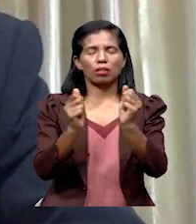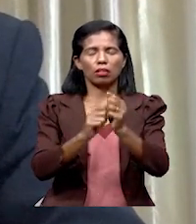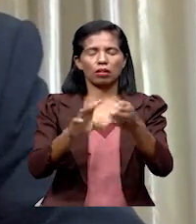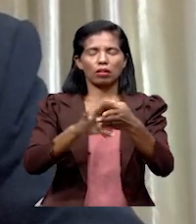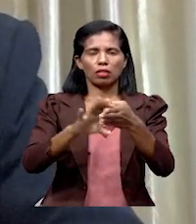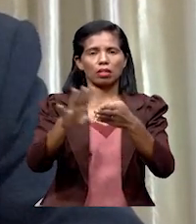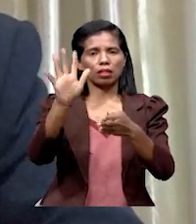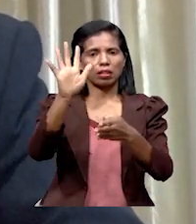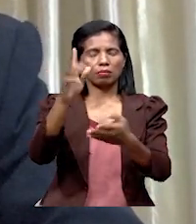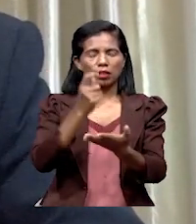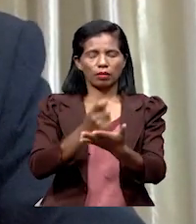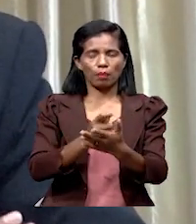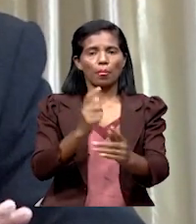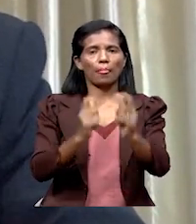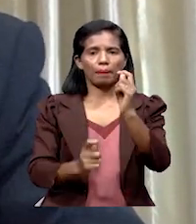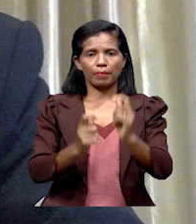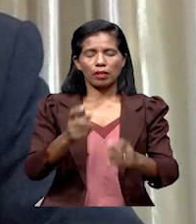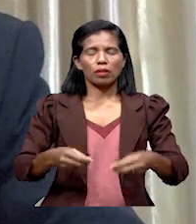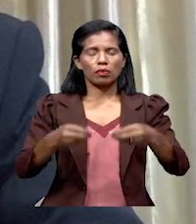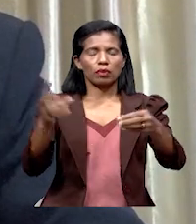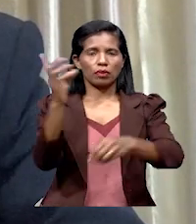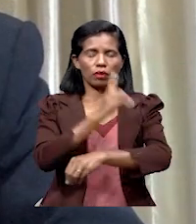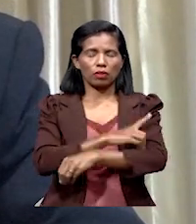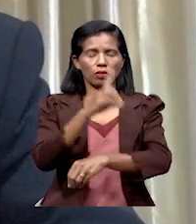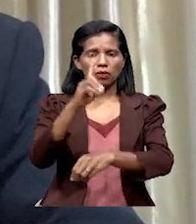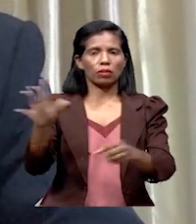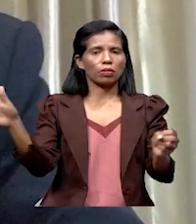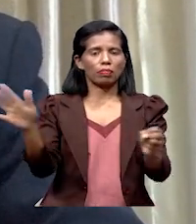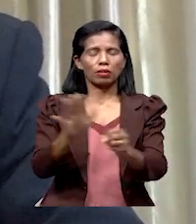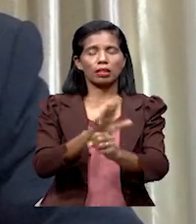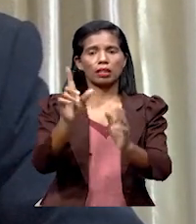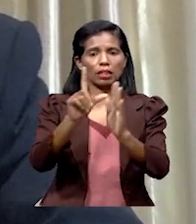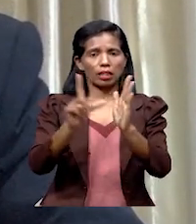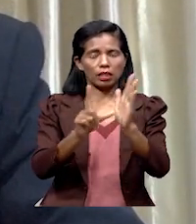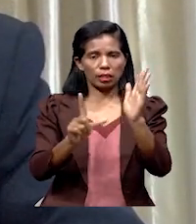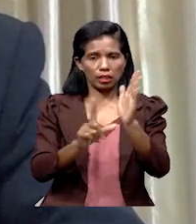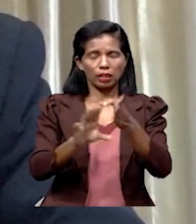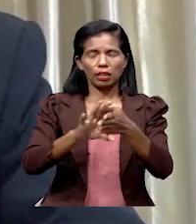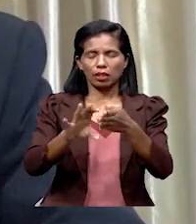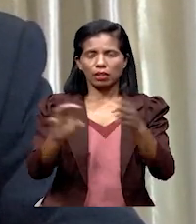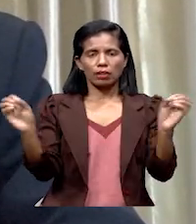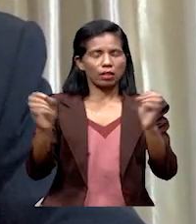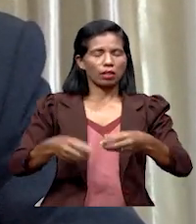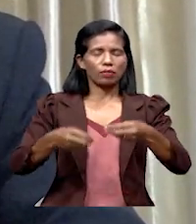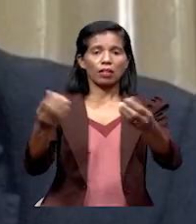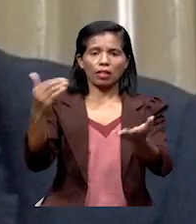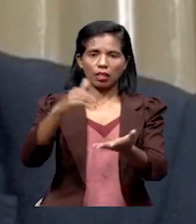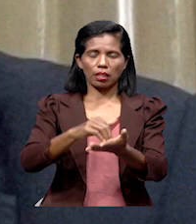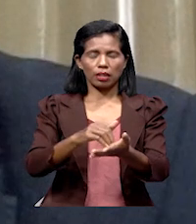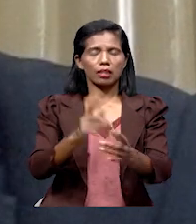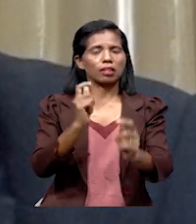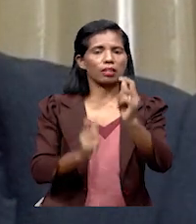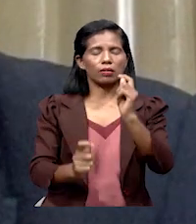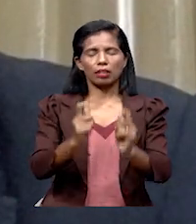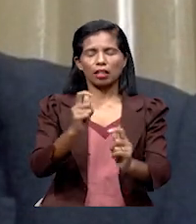5 nune tribunal recurso fo prazo lorong ida ho di completa lista proponenti banghira la submete filafali significa tribunal la